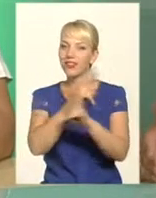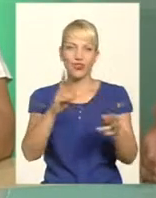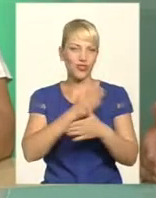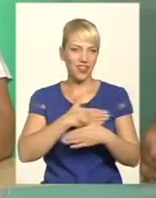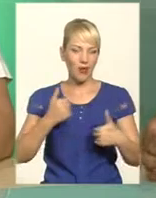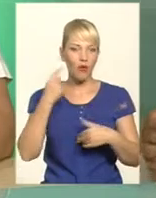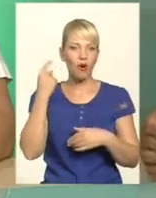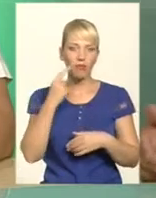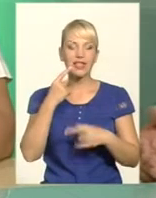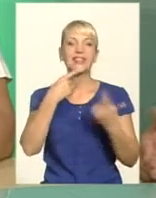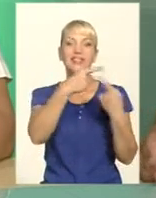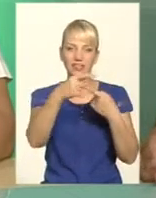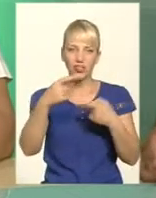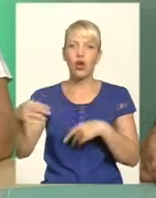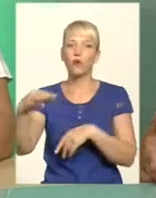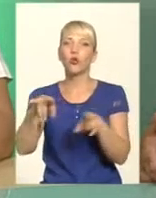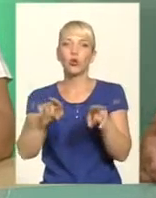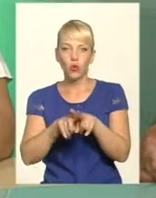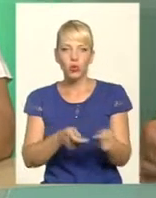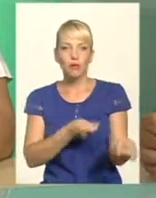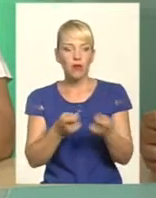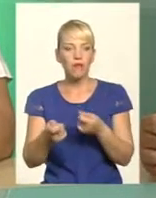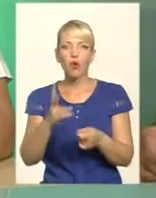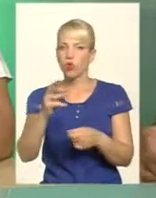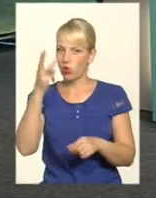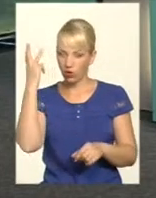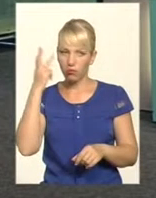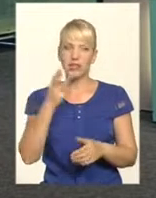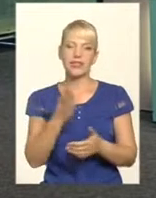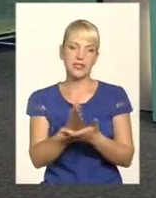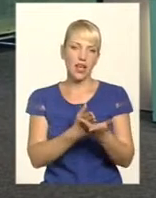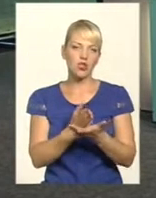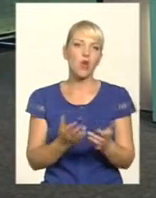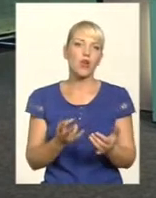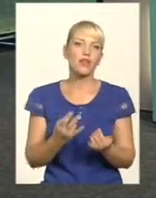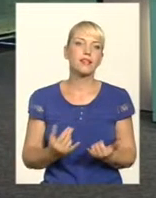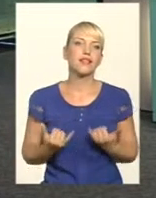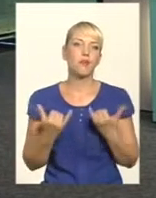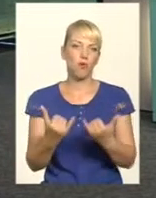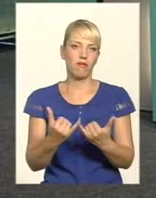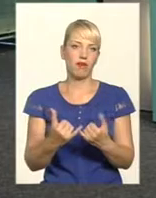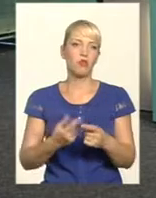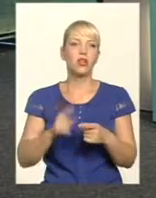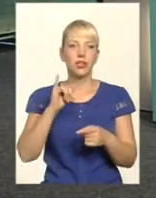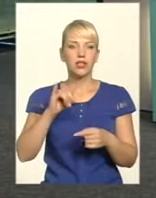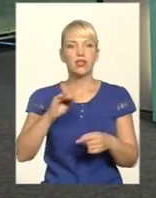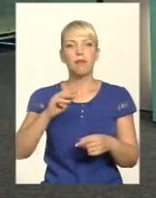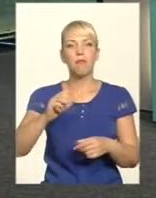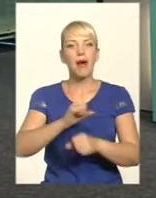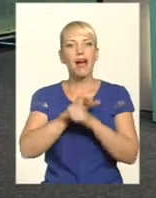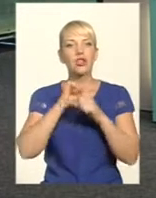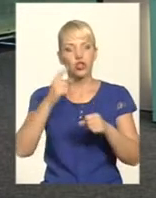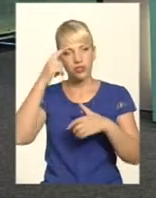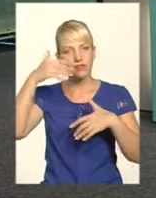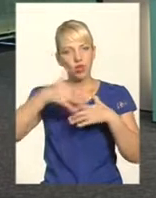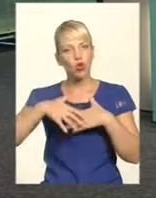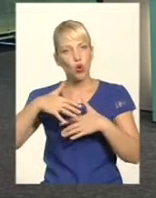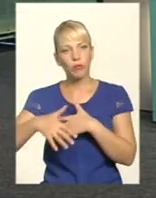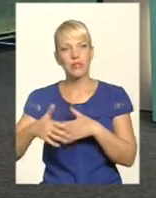інших областей провозять. Но Хмельниччина заслуговує і знаки. Патріотизму і свідомість от наших власне, людей. Власне,